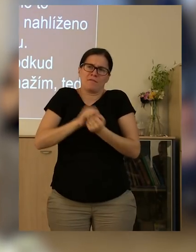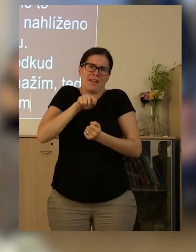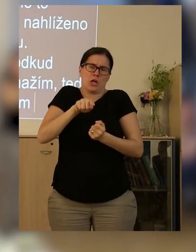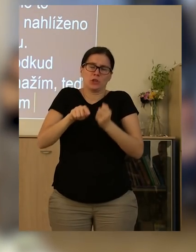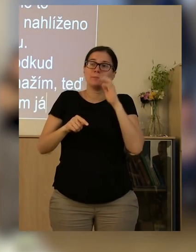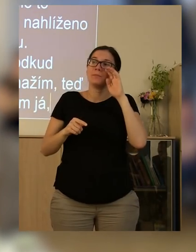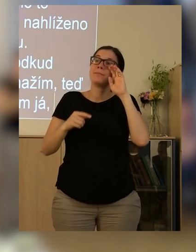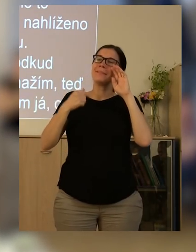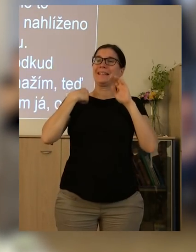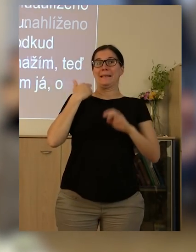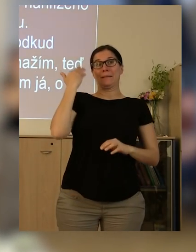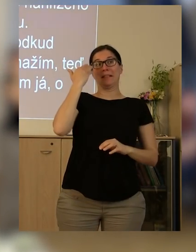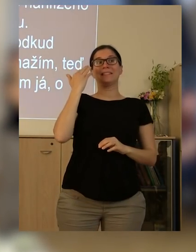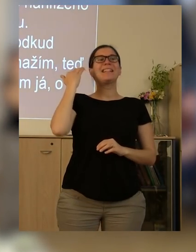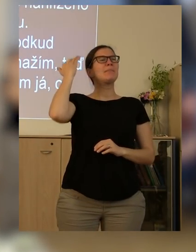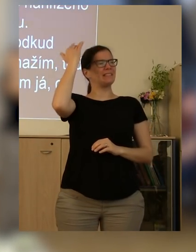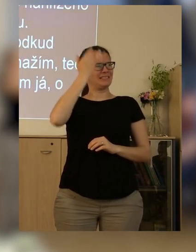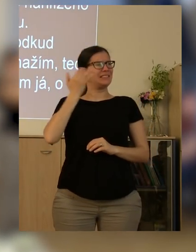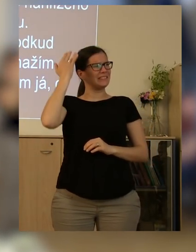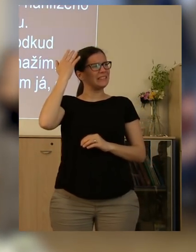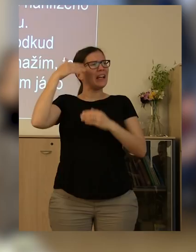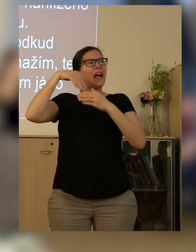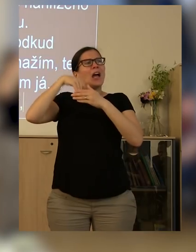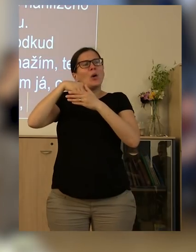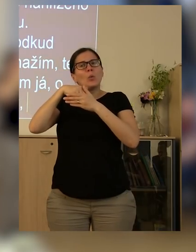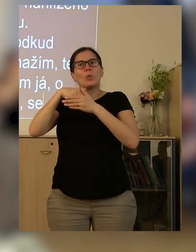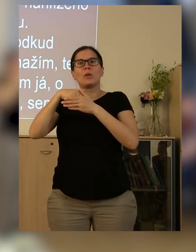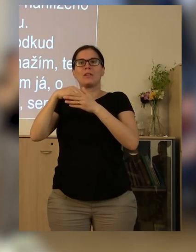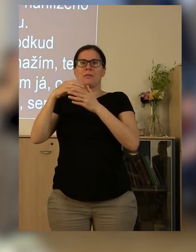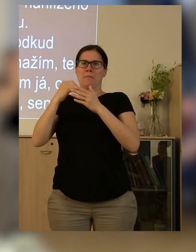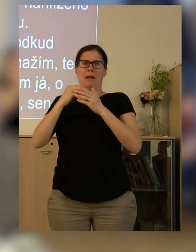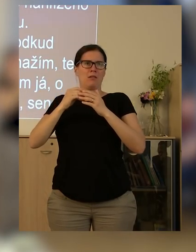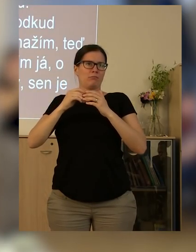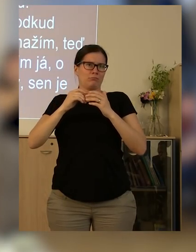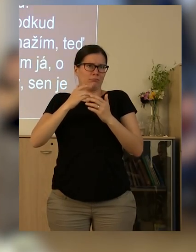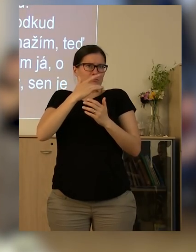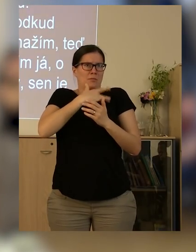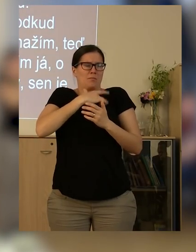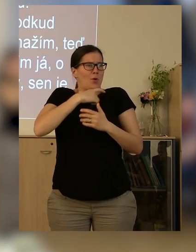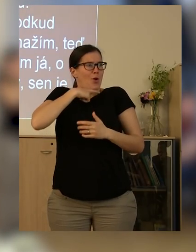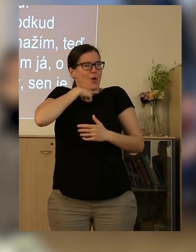je vyjádření hlubinné struktury naší bytosti,